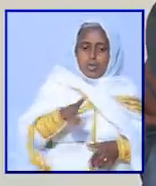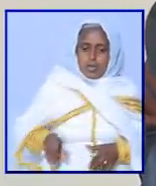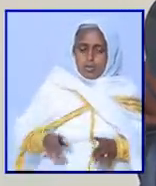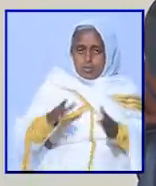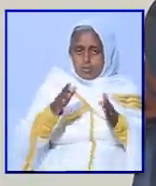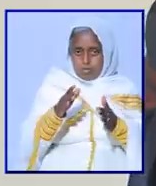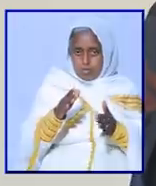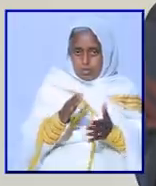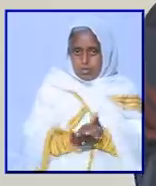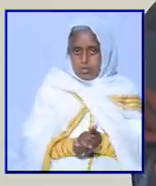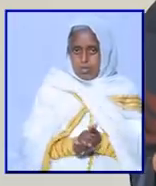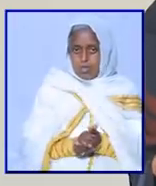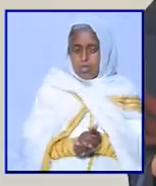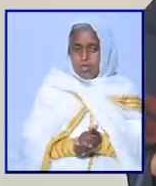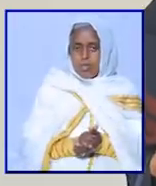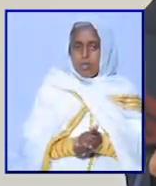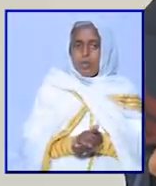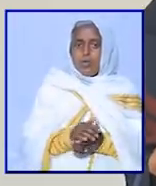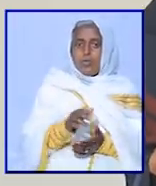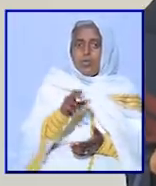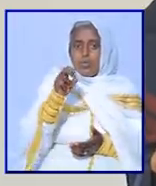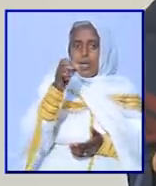አንትሙኬ ስጋሁ ለክርስቶስ